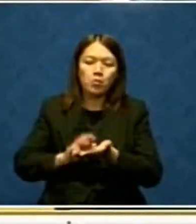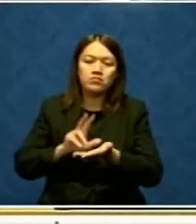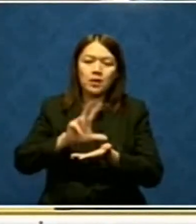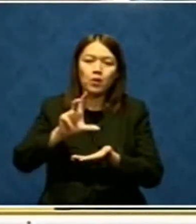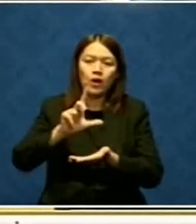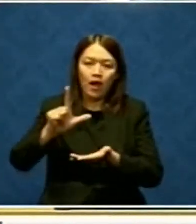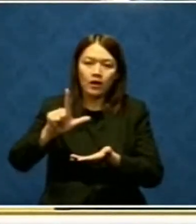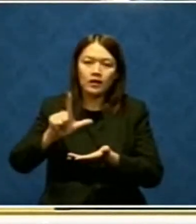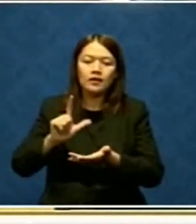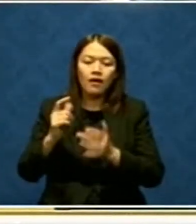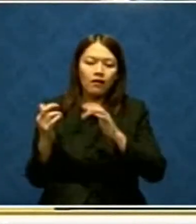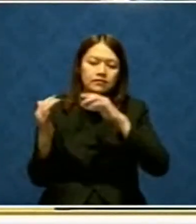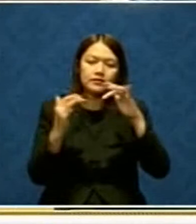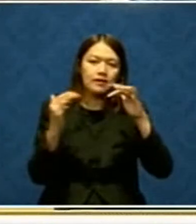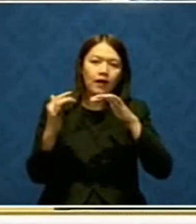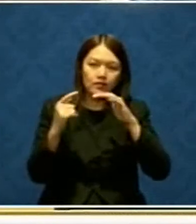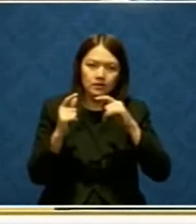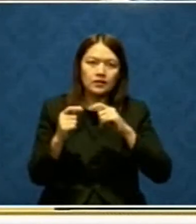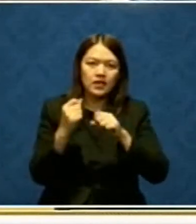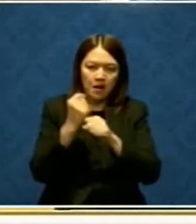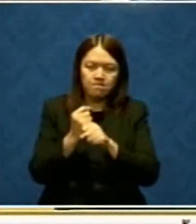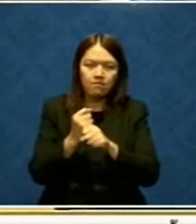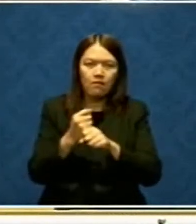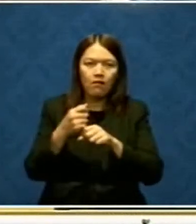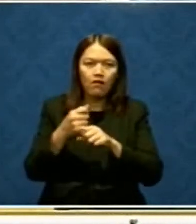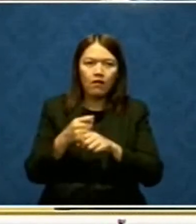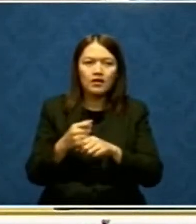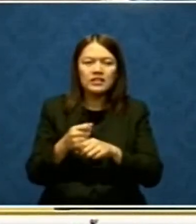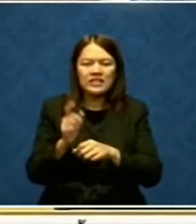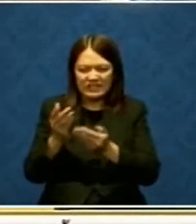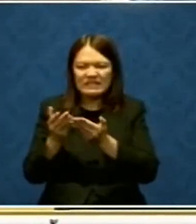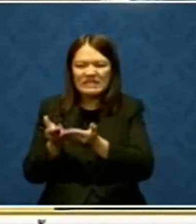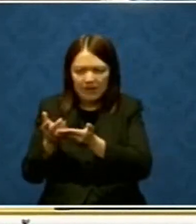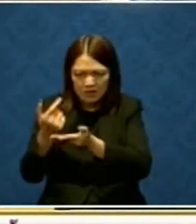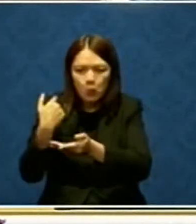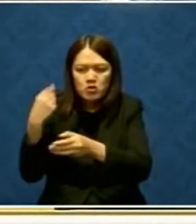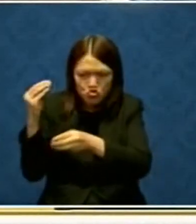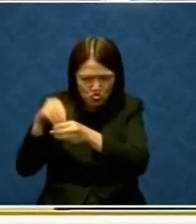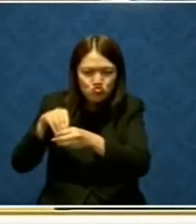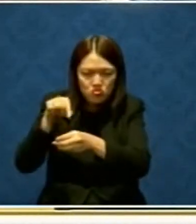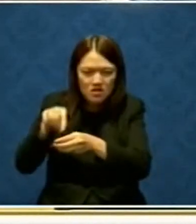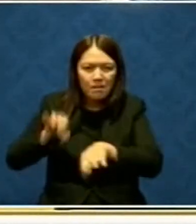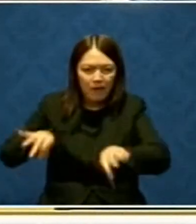ทำระบบสื่อสารกับกองทัพเรือทั้งที่ระบบนี้มันควรจะแถมมากับเรือไม่ใช่หรอครับ